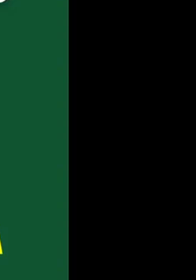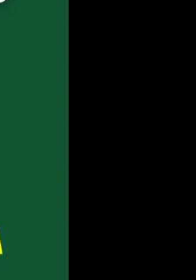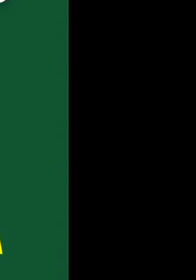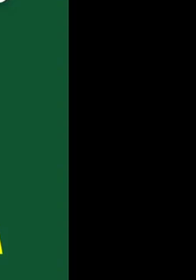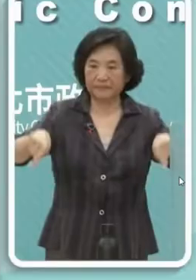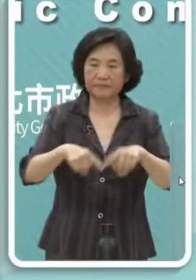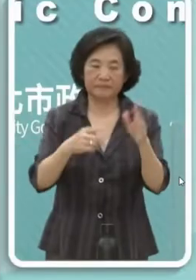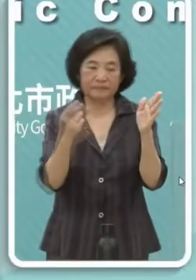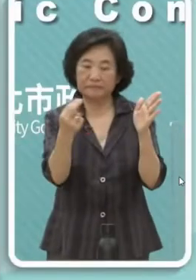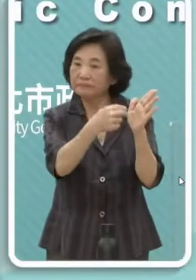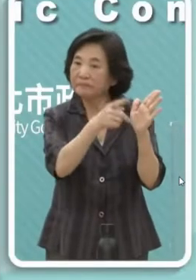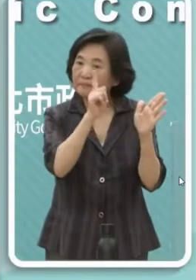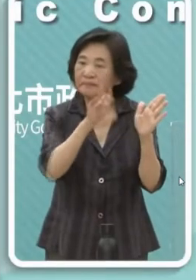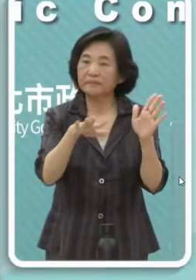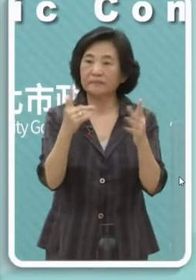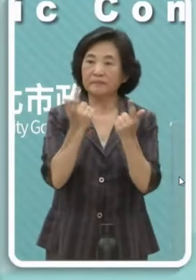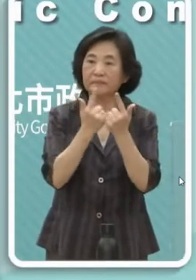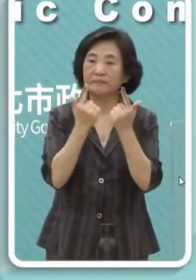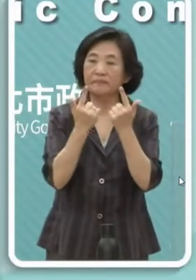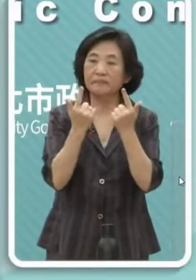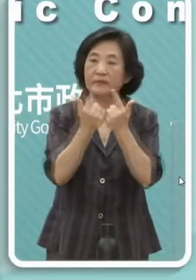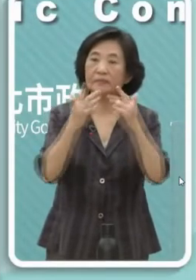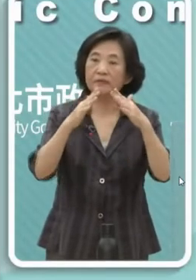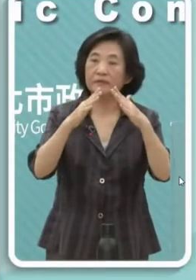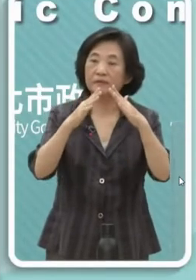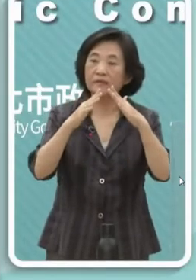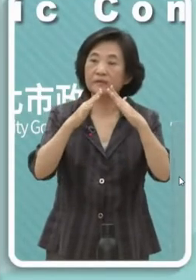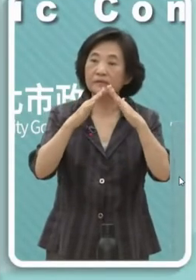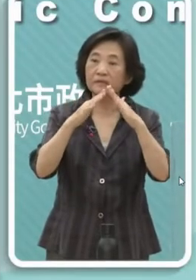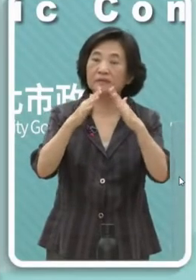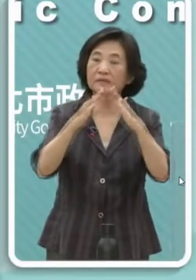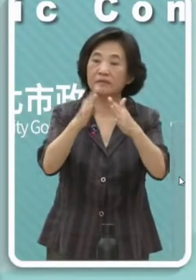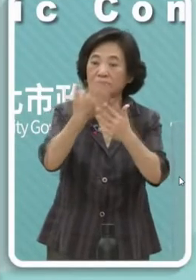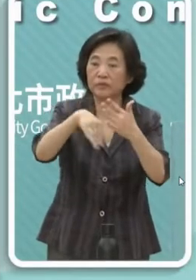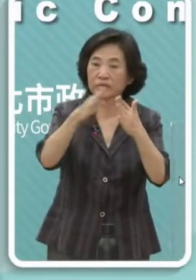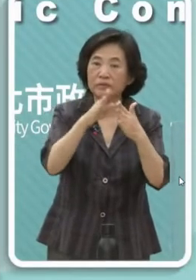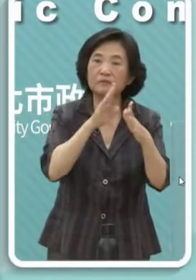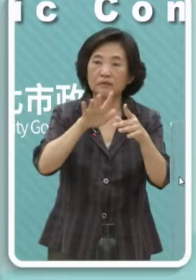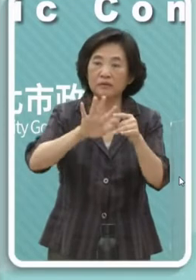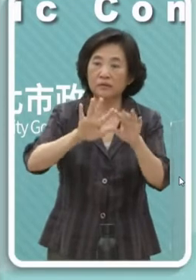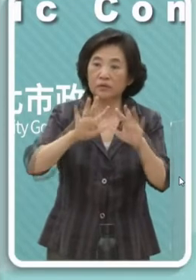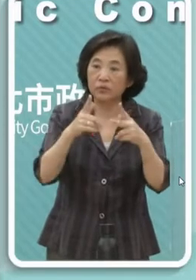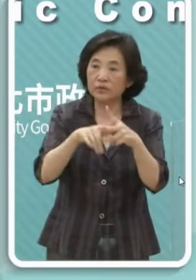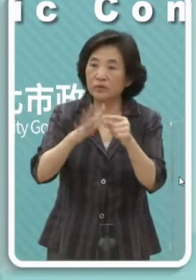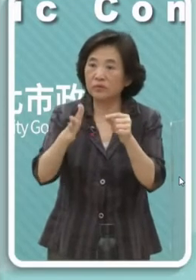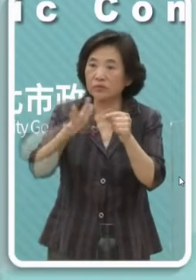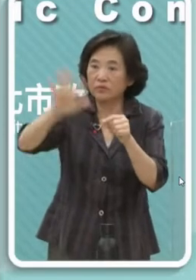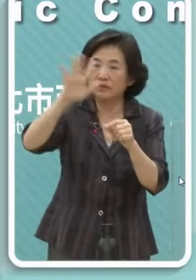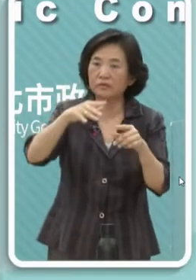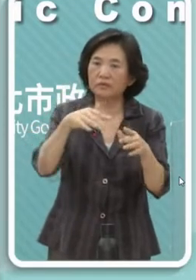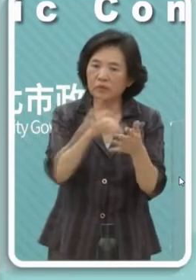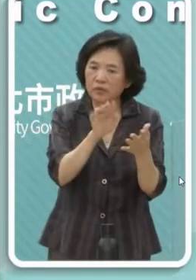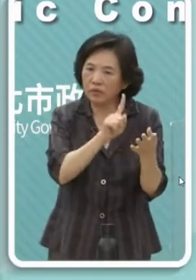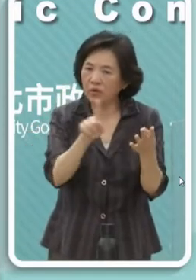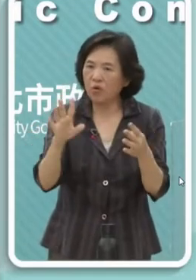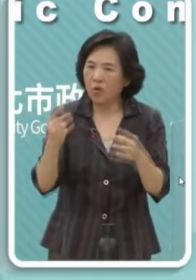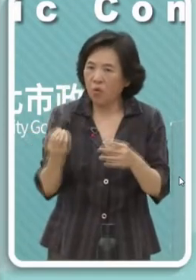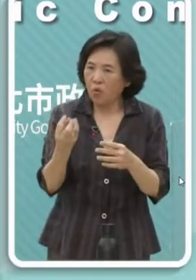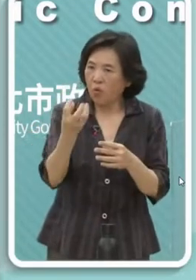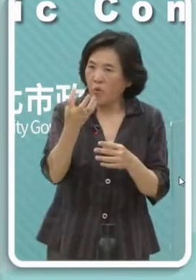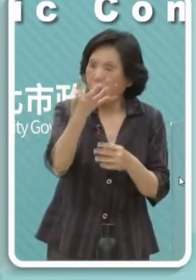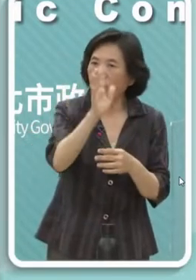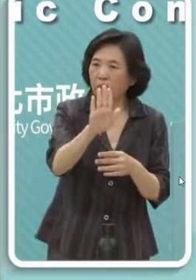定。 我们那个台北市的学童感染人数啊，你把国小、高中、高中全部混在合在一起算的，它还是慢慢在上升的